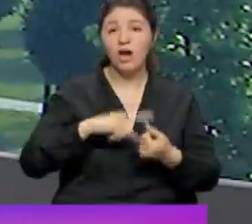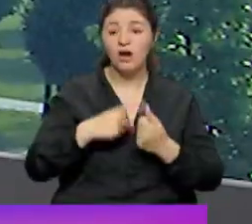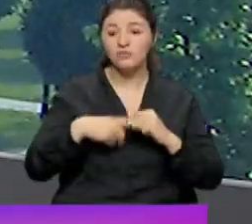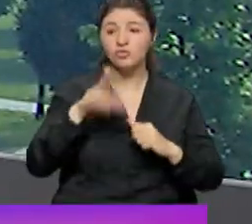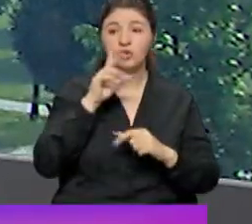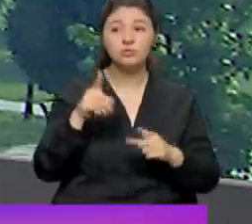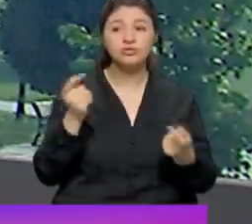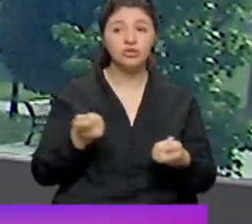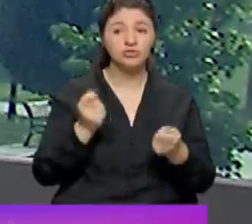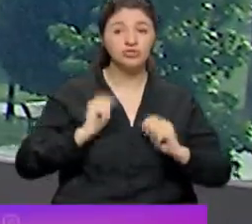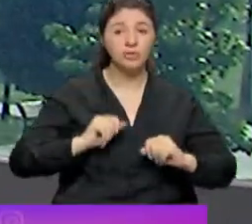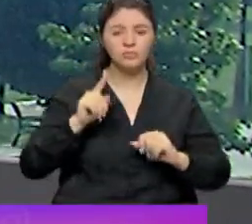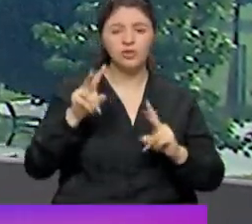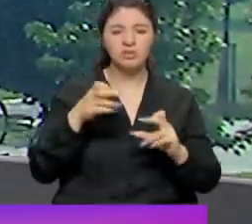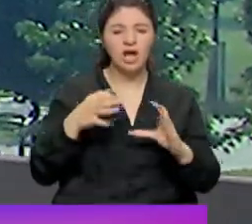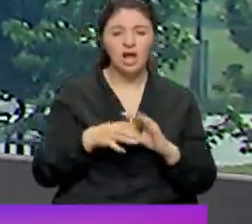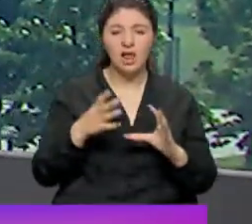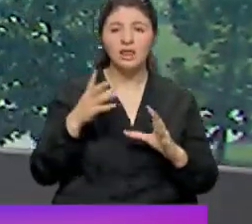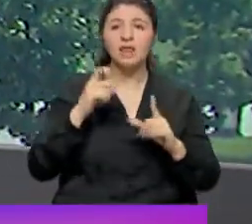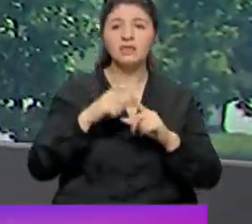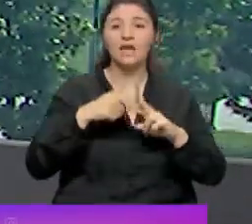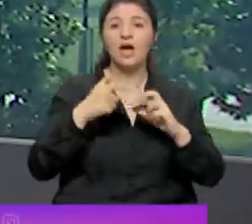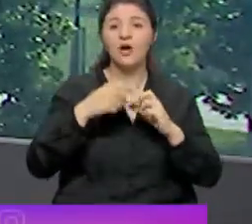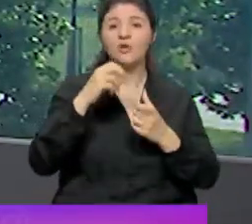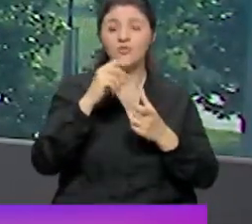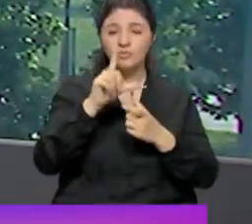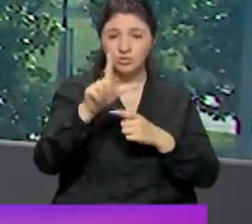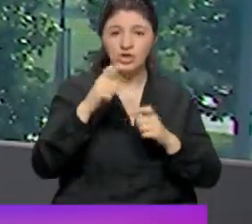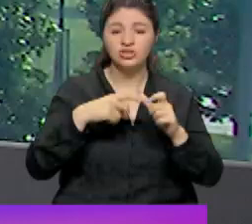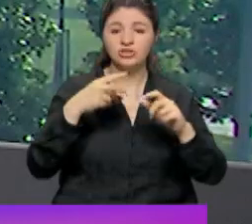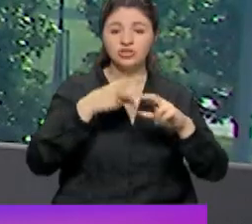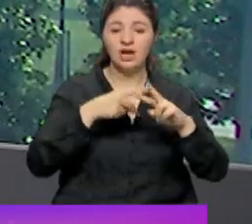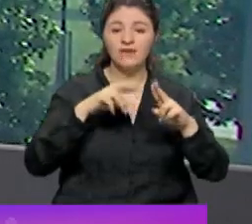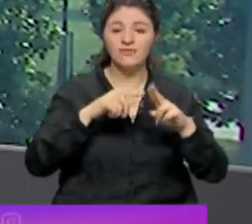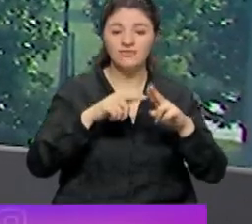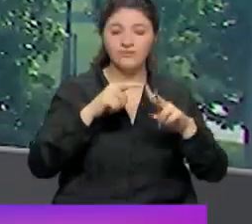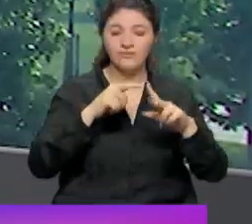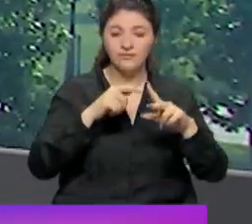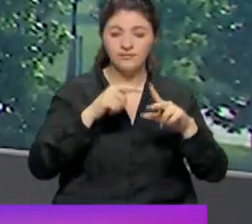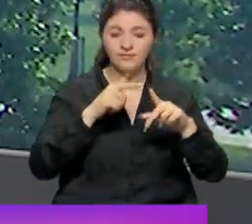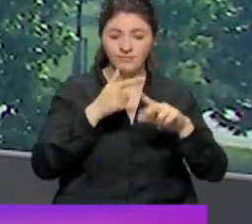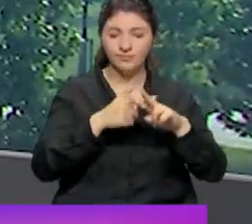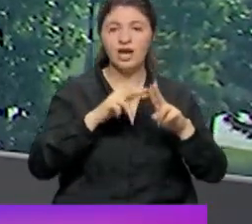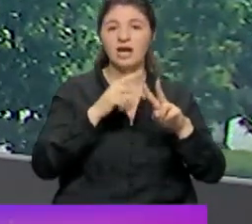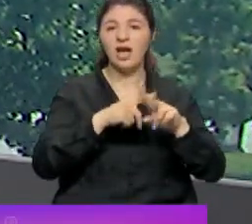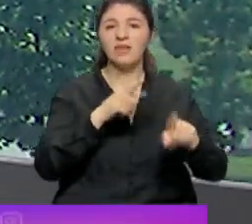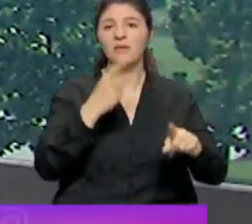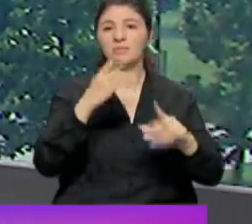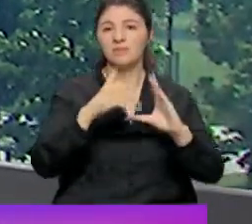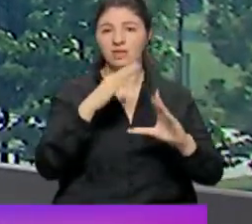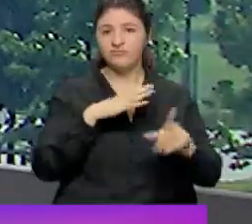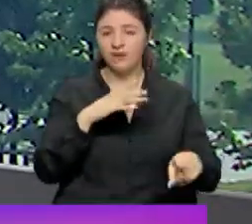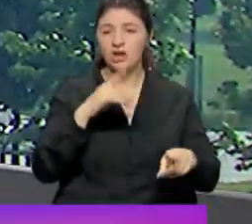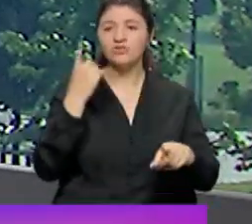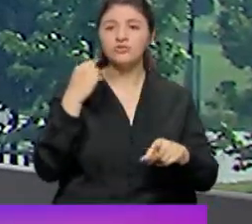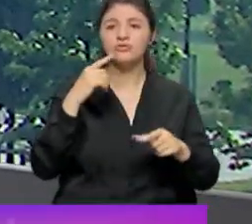sonra bunu çalışacağım Bu konuyla ilgili darüşşafaka'dan da sizlere bir mesaj var Dün burada at kontak fuarına